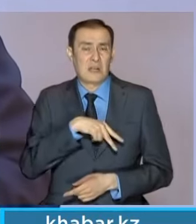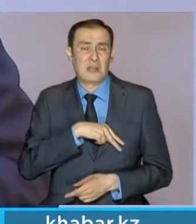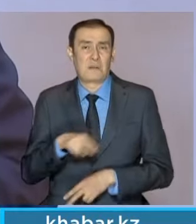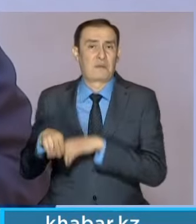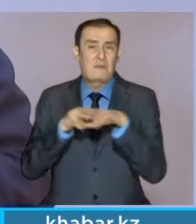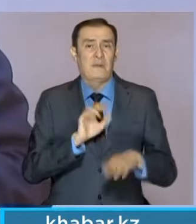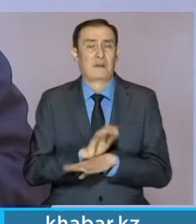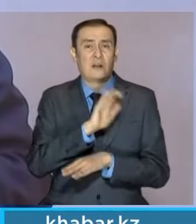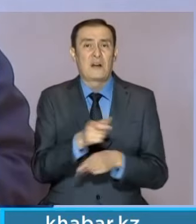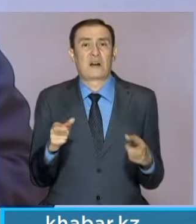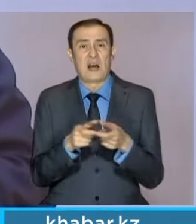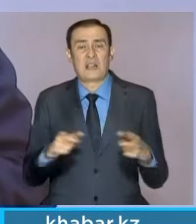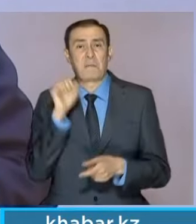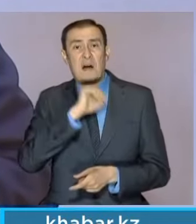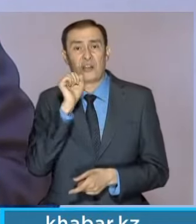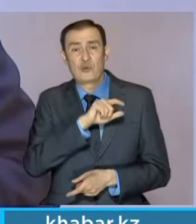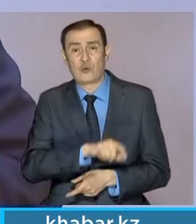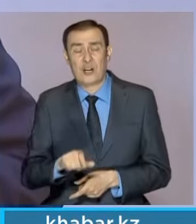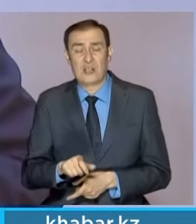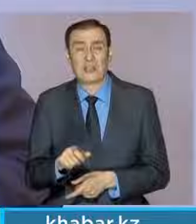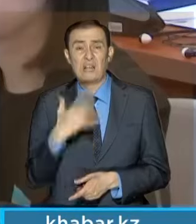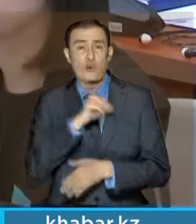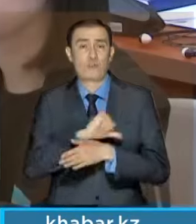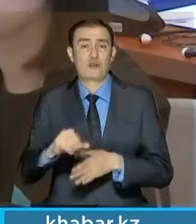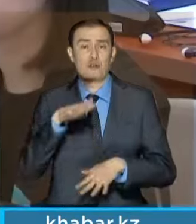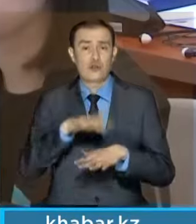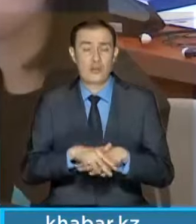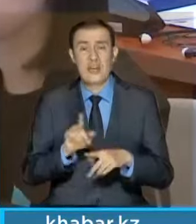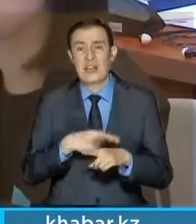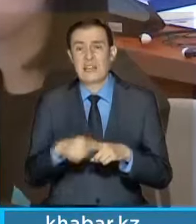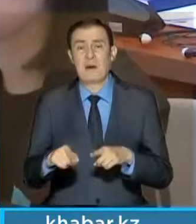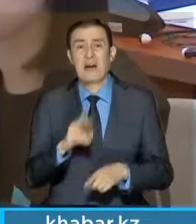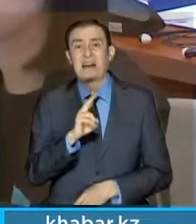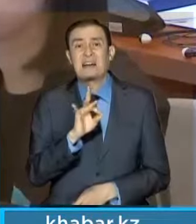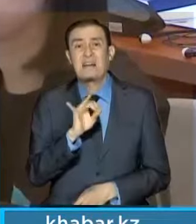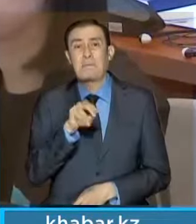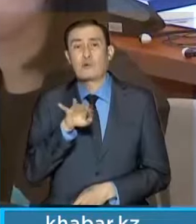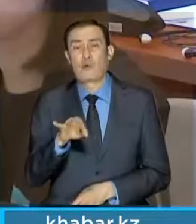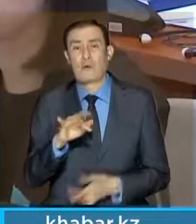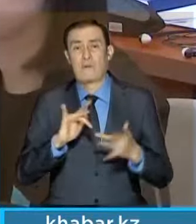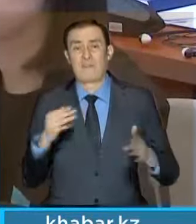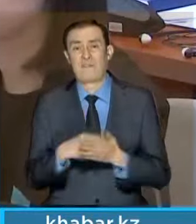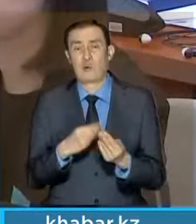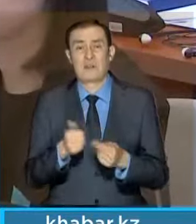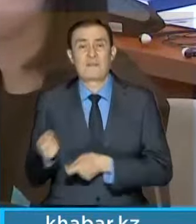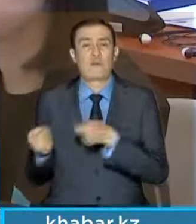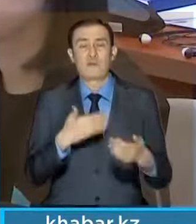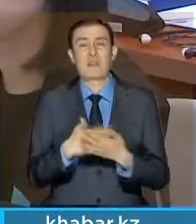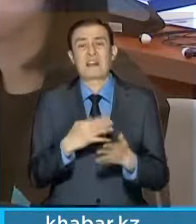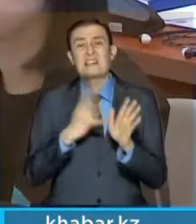перегоняют через свои карты похищенных у граждан деньги на зарубежные счета либо криптовалюты. Так из страны выводится